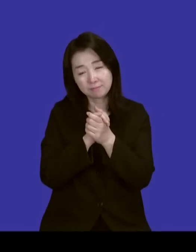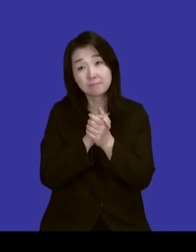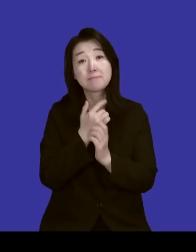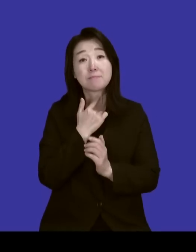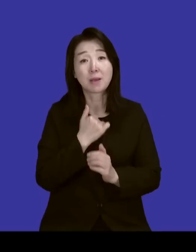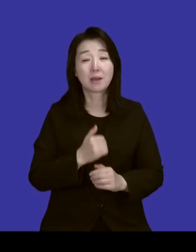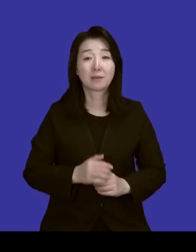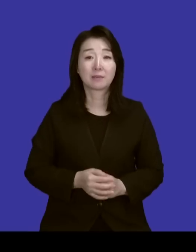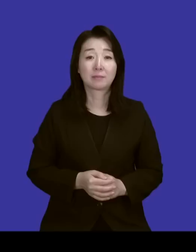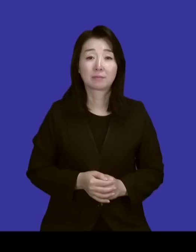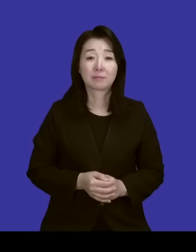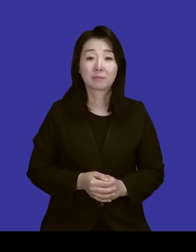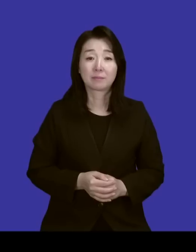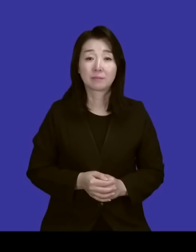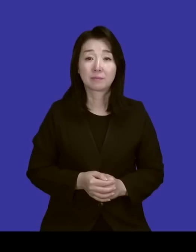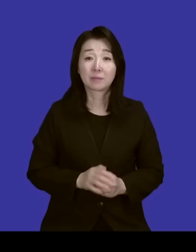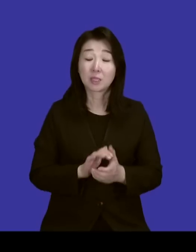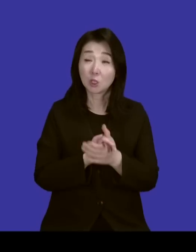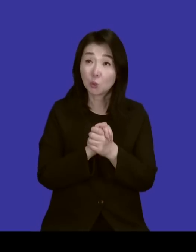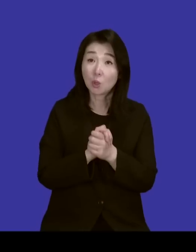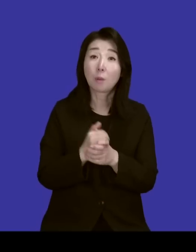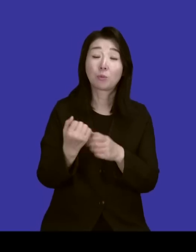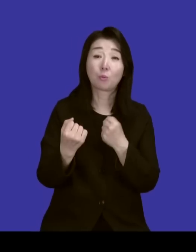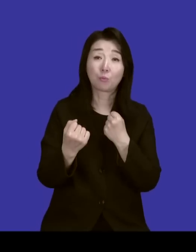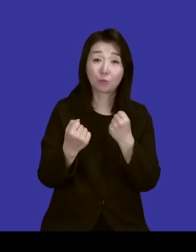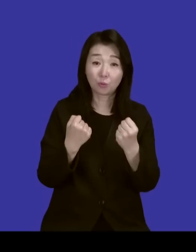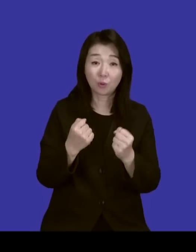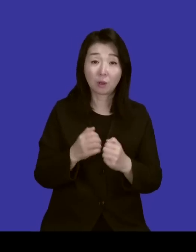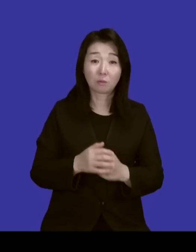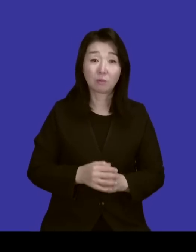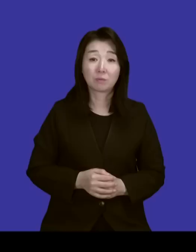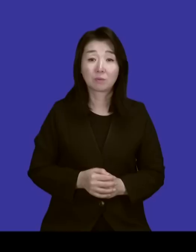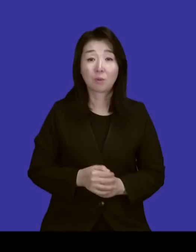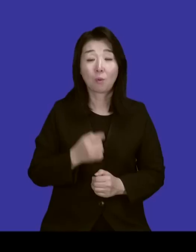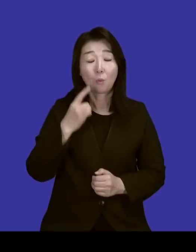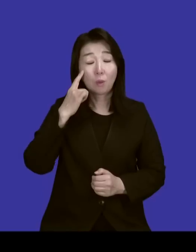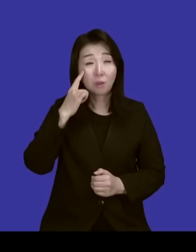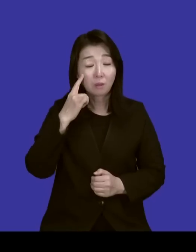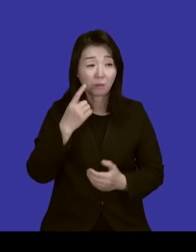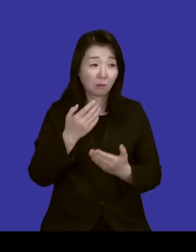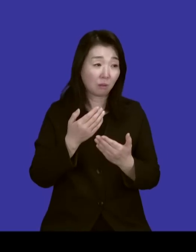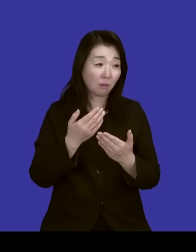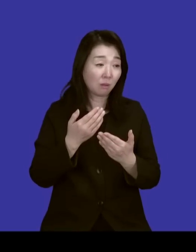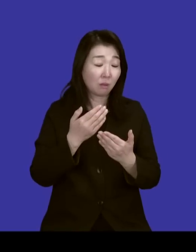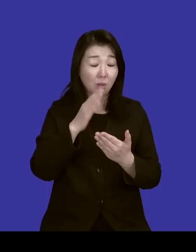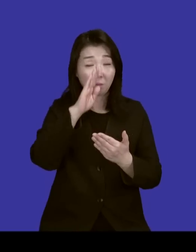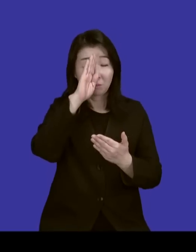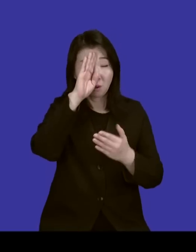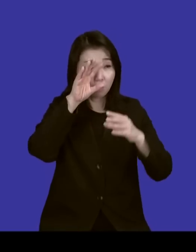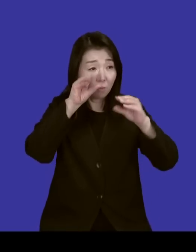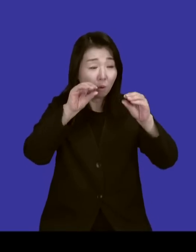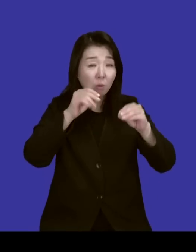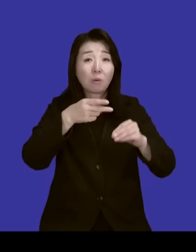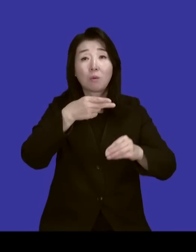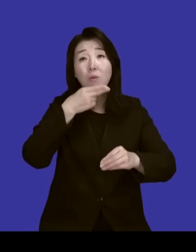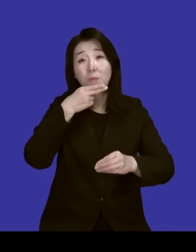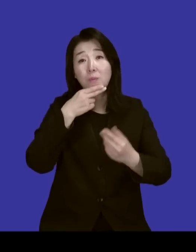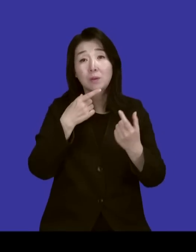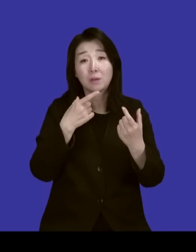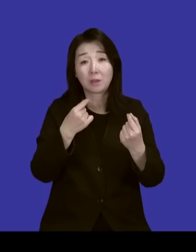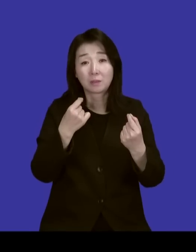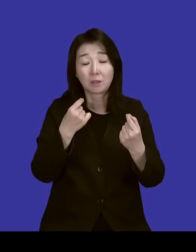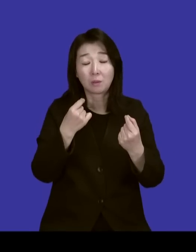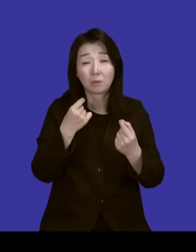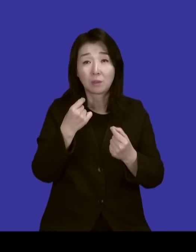예. 기도에도 불구하고 나아지는 모습이 보여지질 않더라고요. 예. 3, 4,